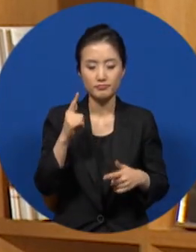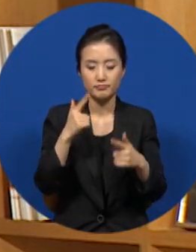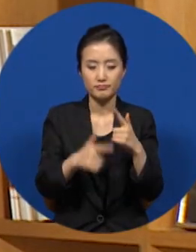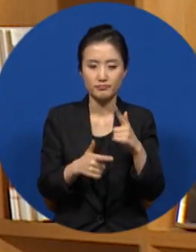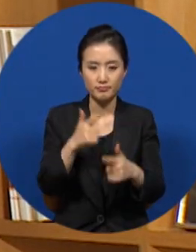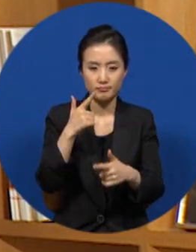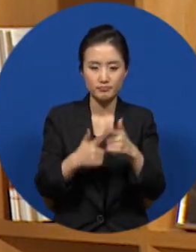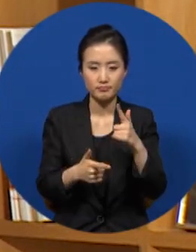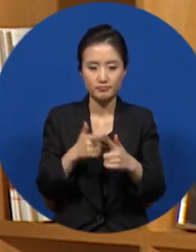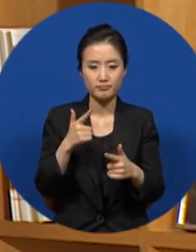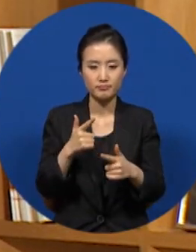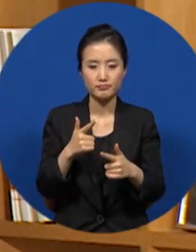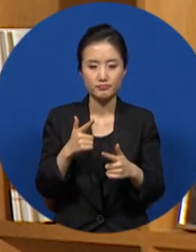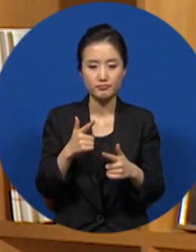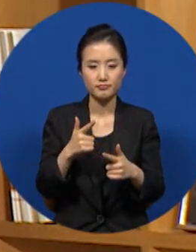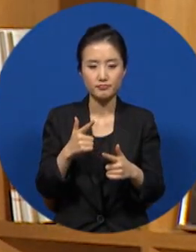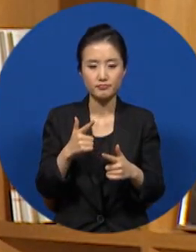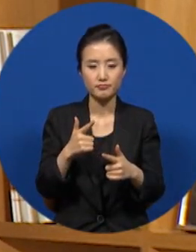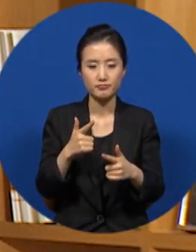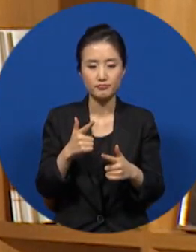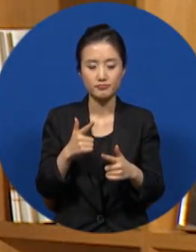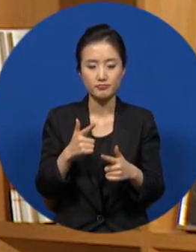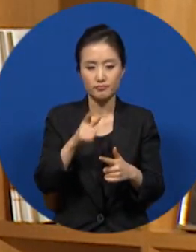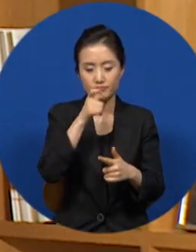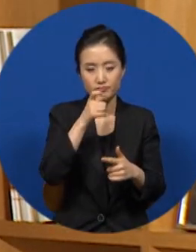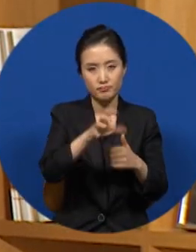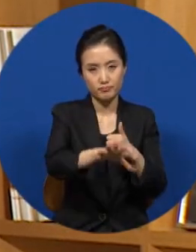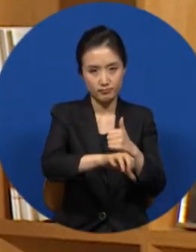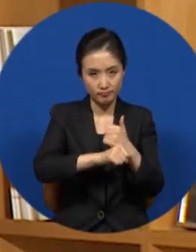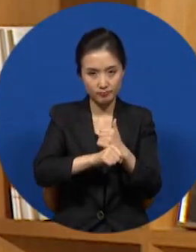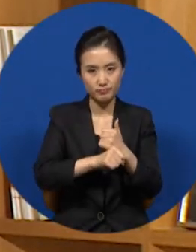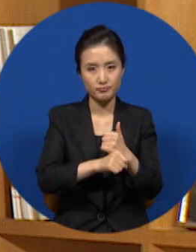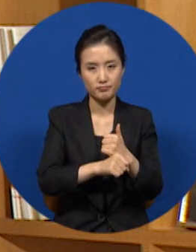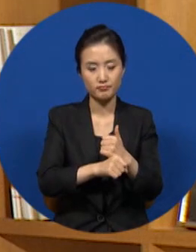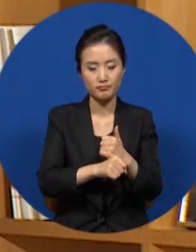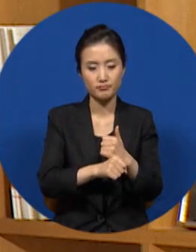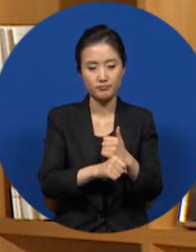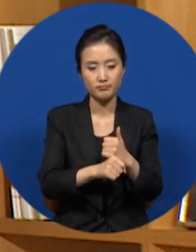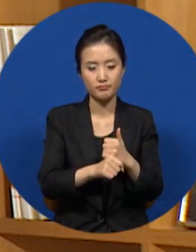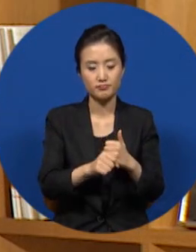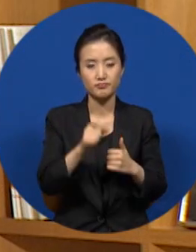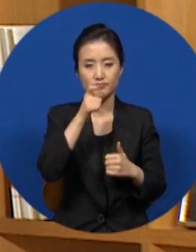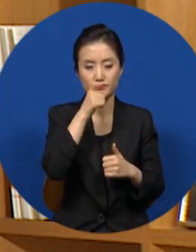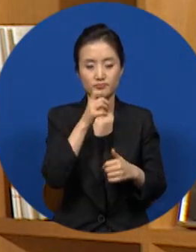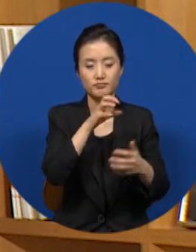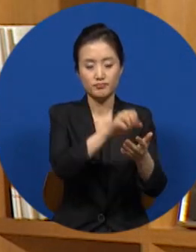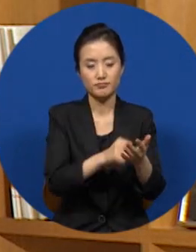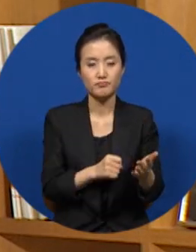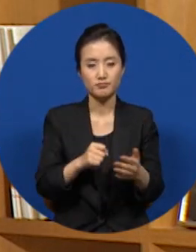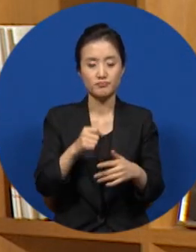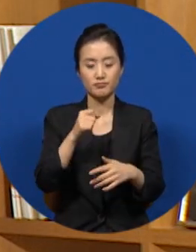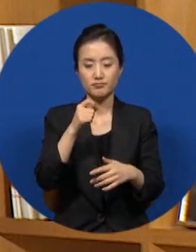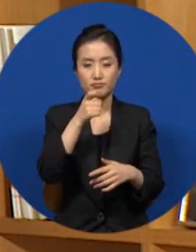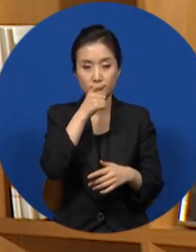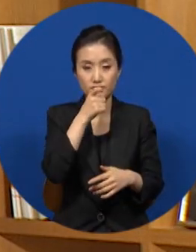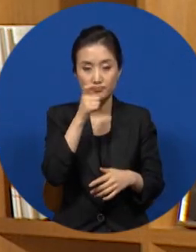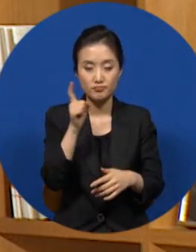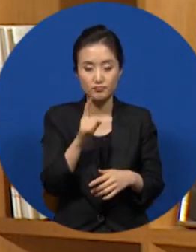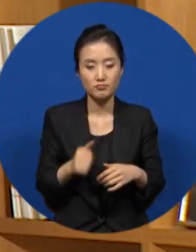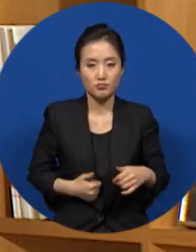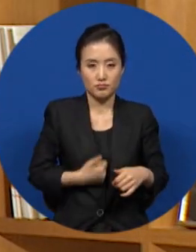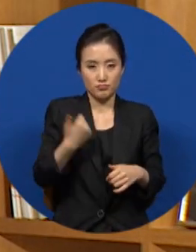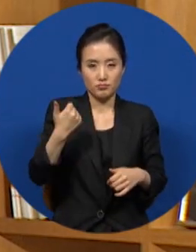봤을 때는 나무가 극하는 거죠. 나무는 물을 흡수해요. 물은 물을 극하는 거죠. 수는 물은 화를